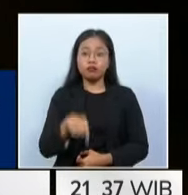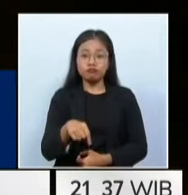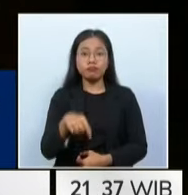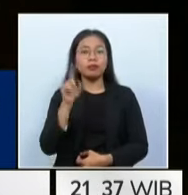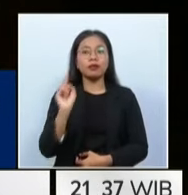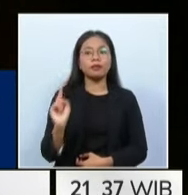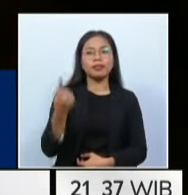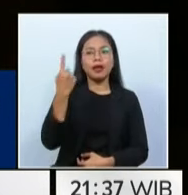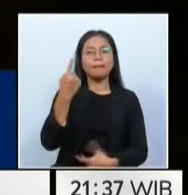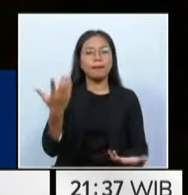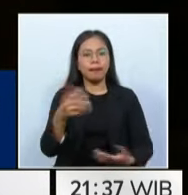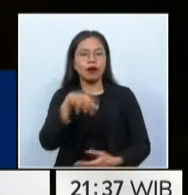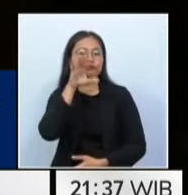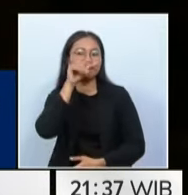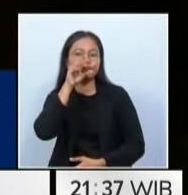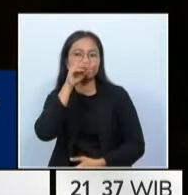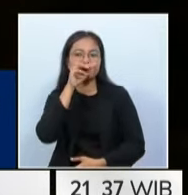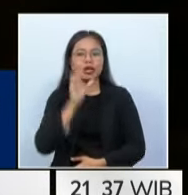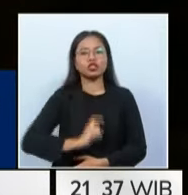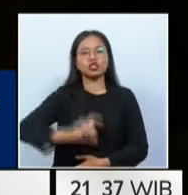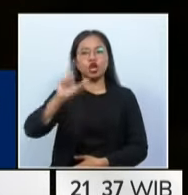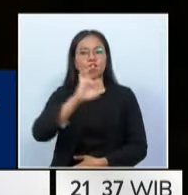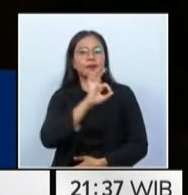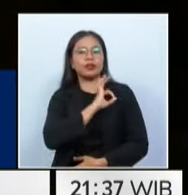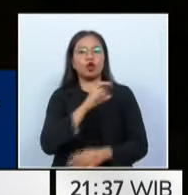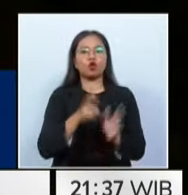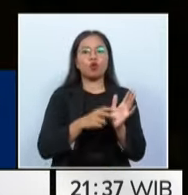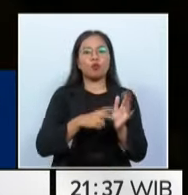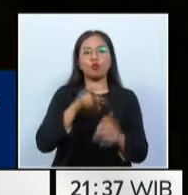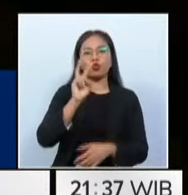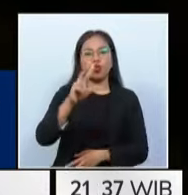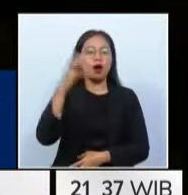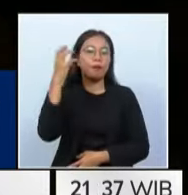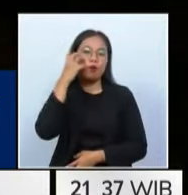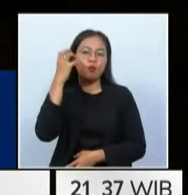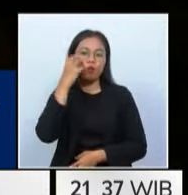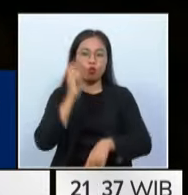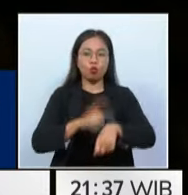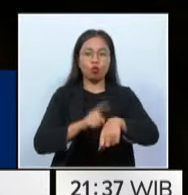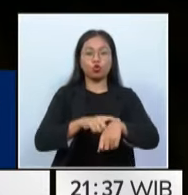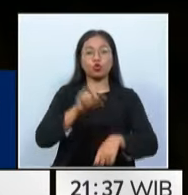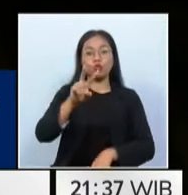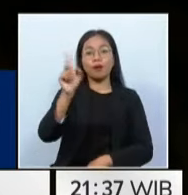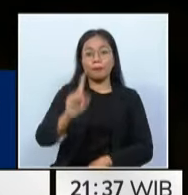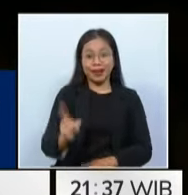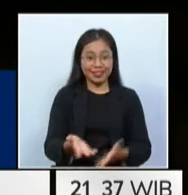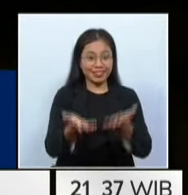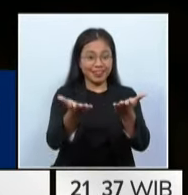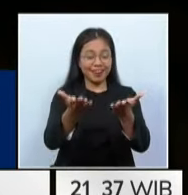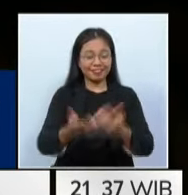subanto menyampaikan pernyataan penutupnya dalam waktu kami persilakan pak